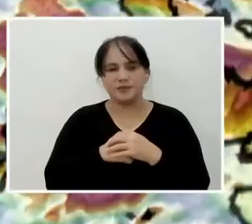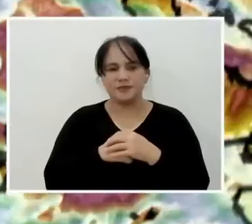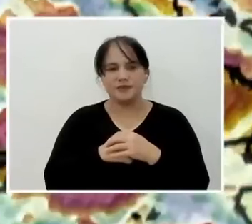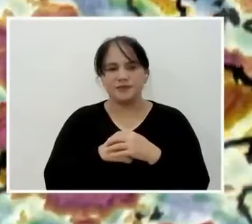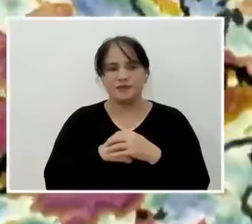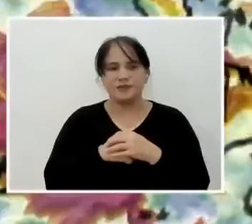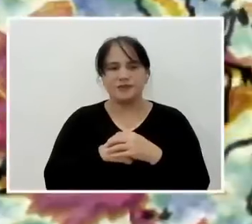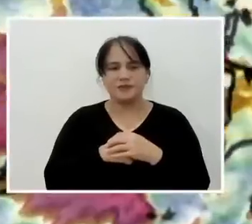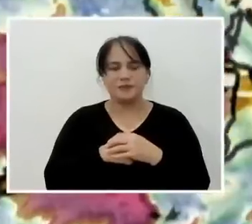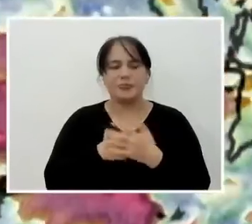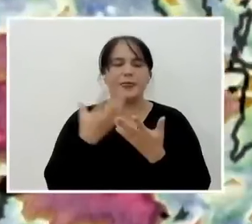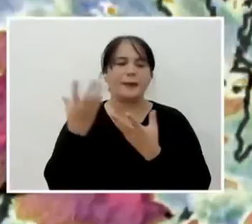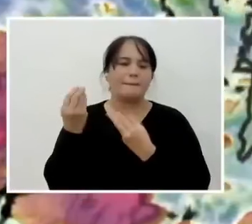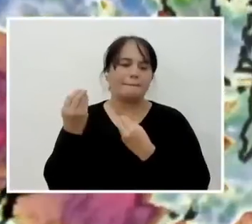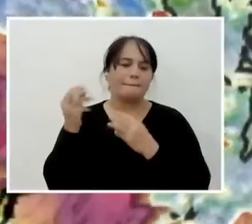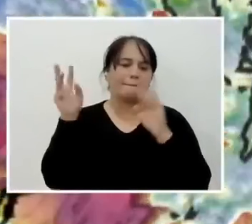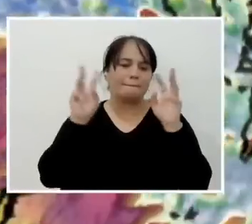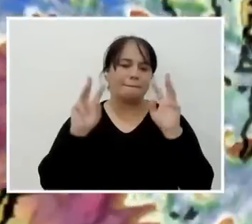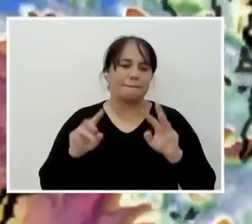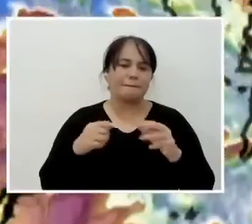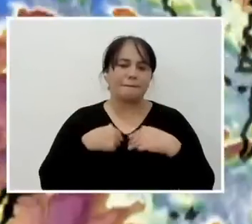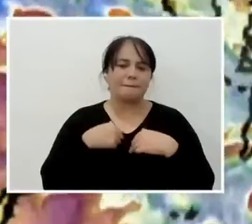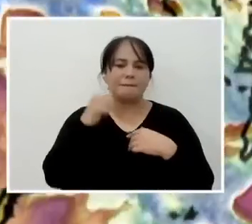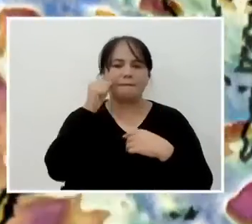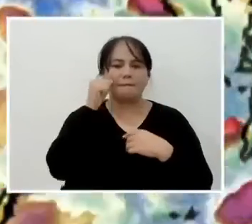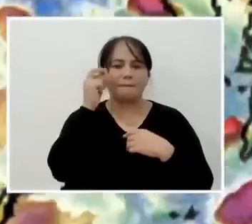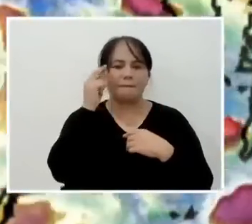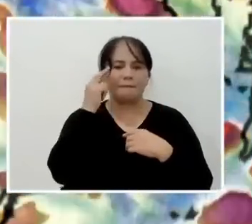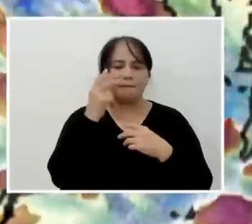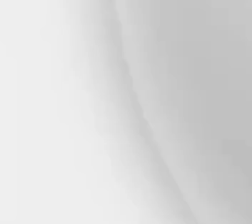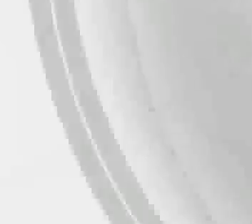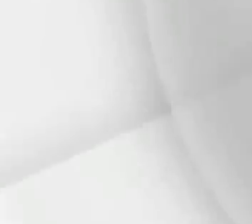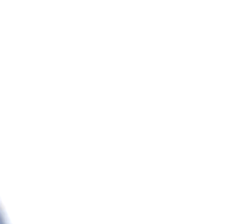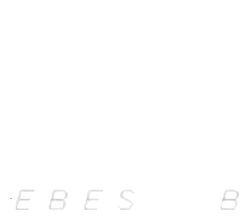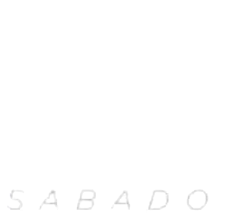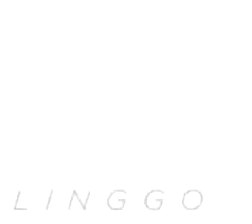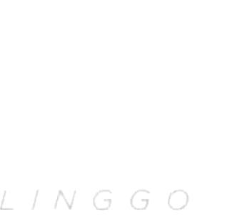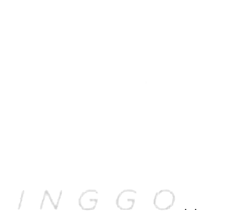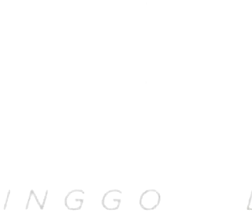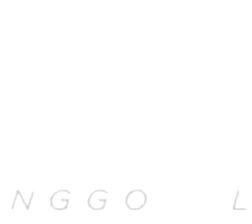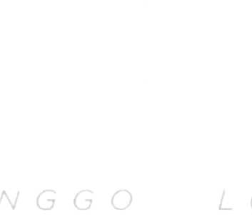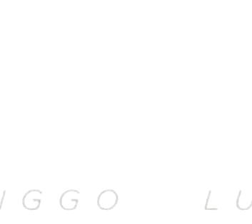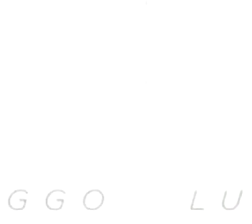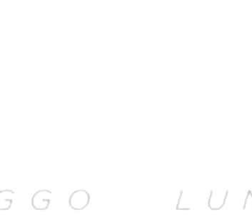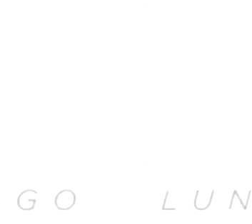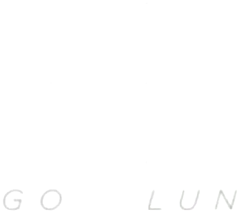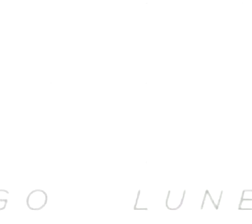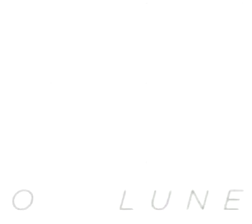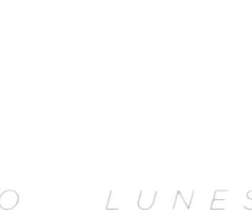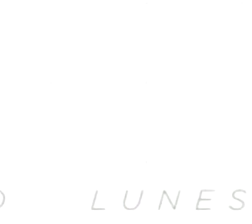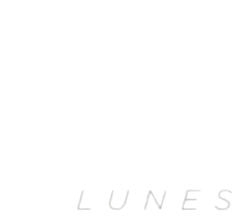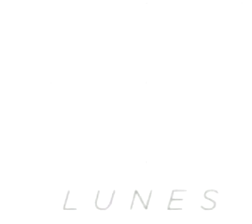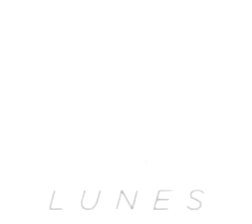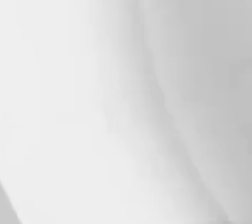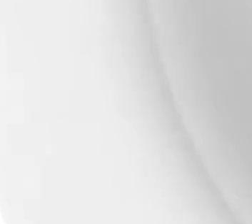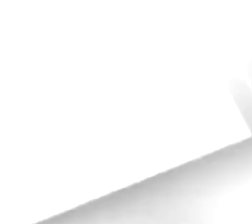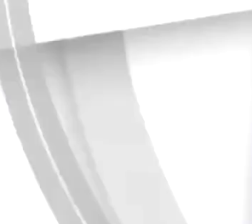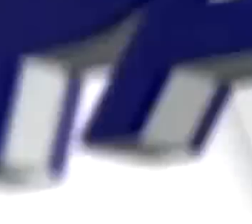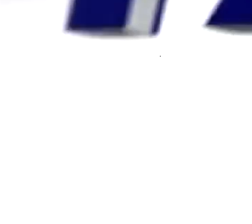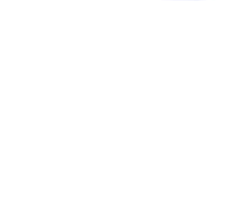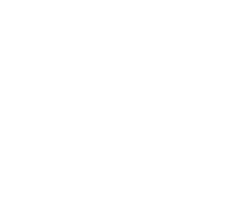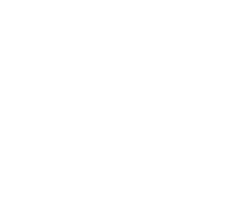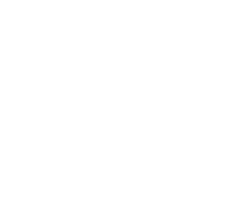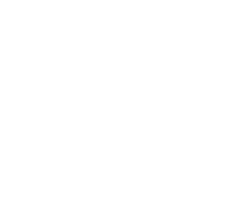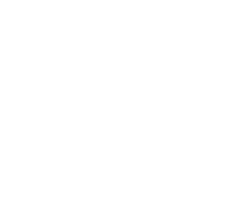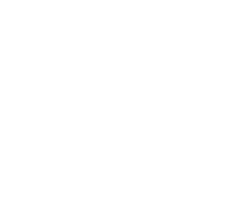Yan po ang update sa lagay ng panahon. Ako po si Ariel Rojas, ingat ka pamilya. Tuloy-tuloy po ang ating pagpapatrol sa bayan